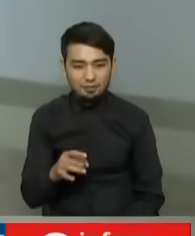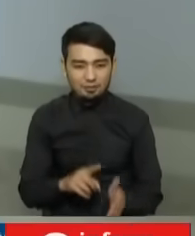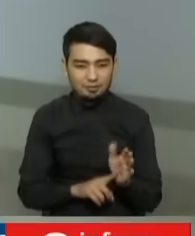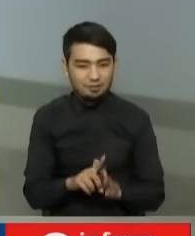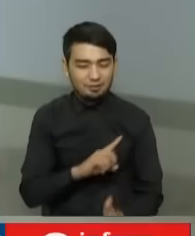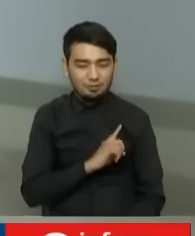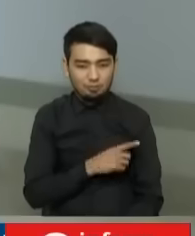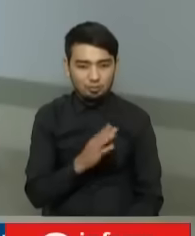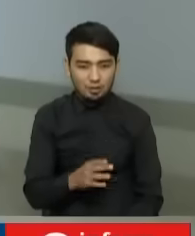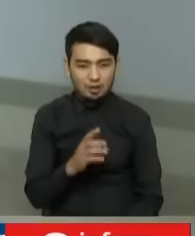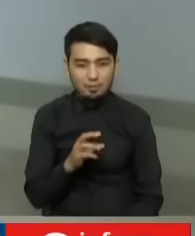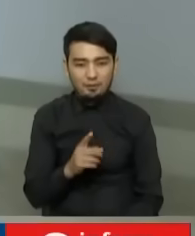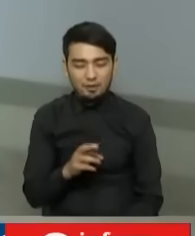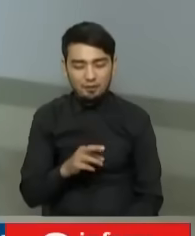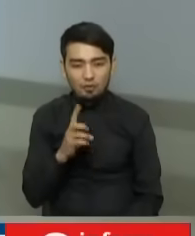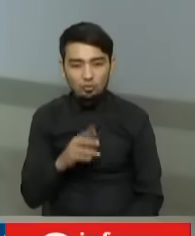енеді. Бірақ та